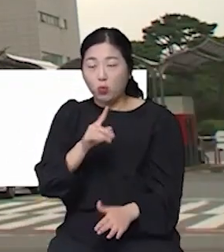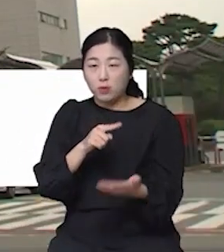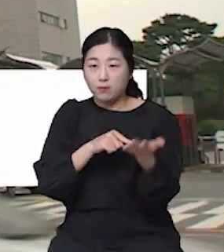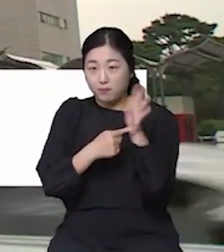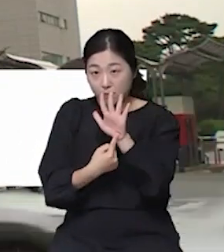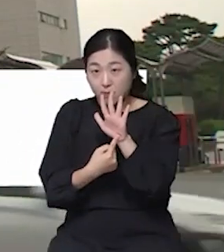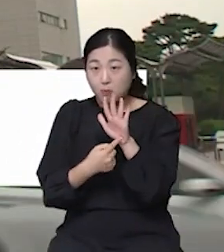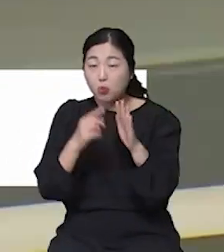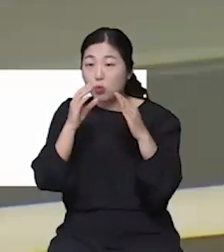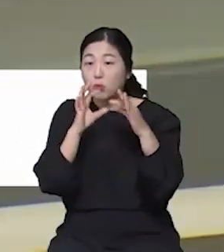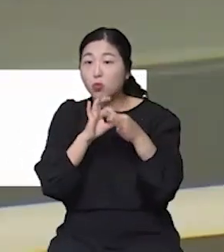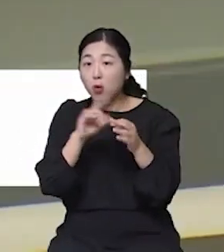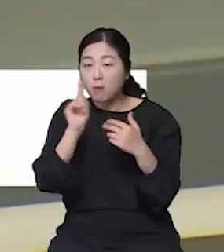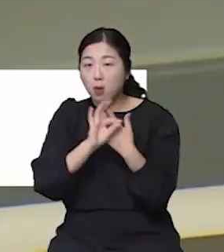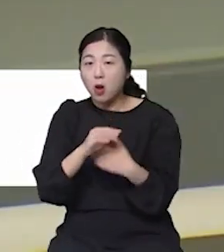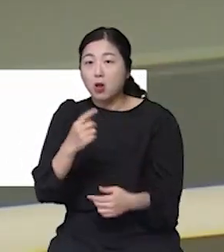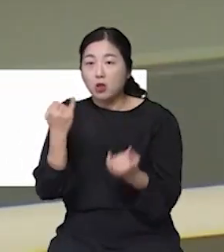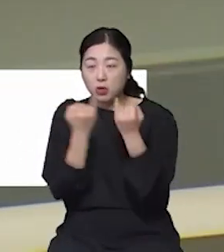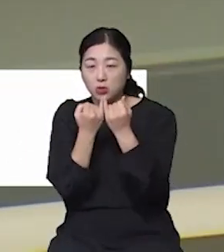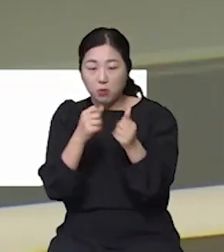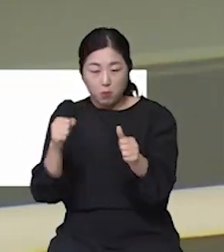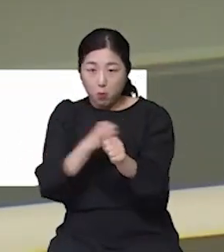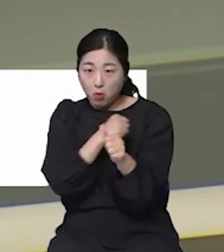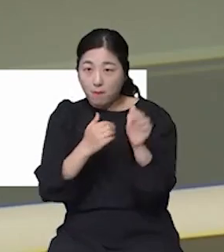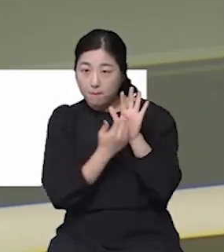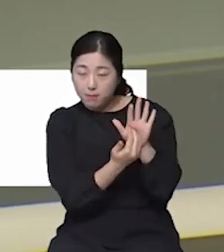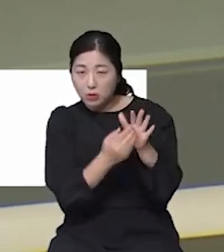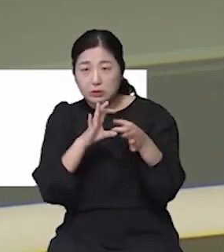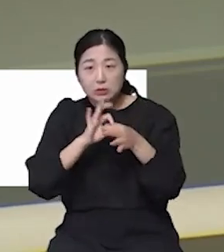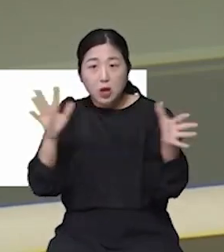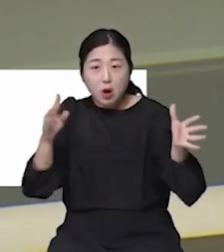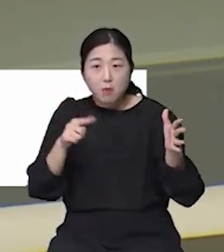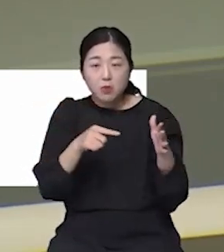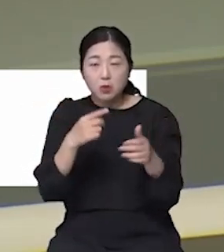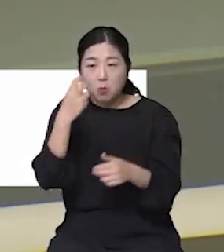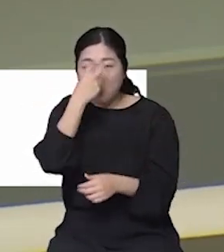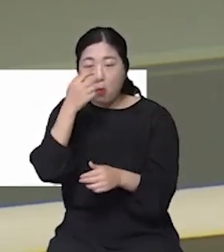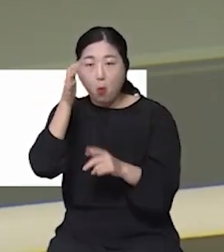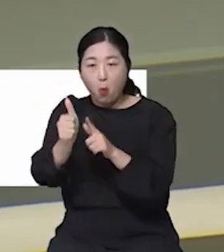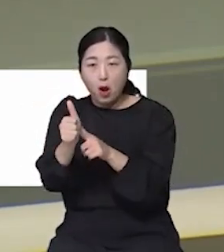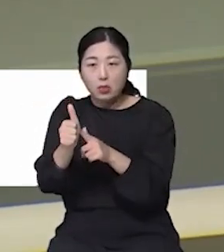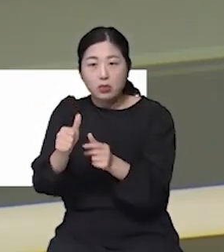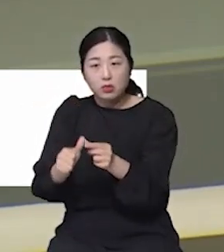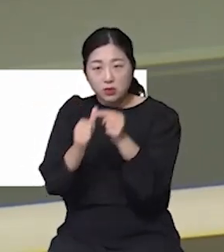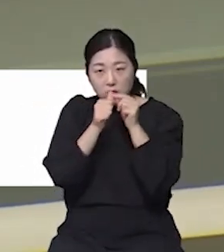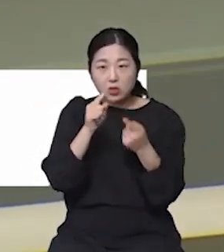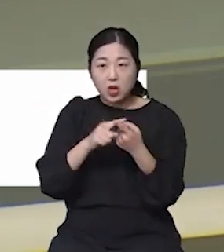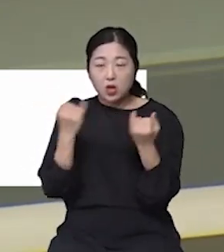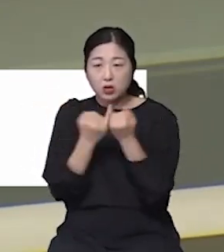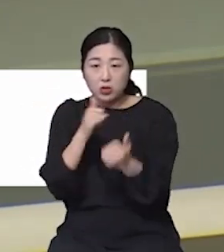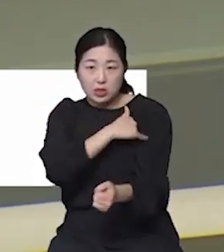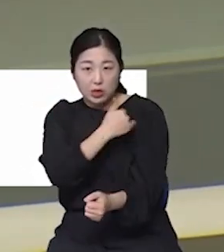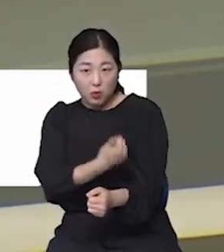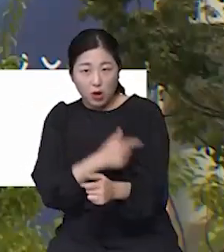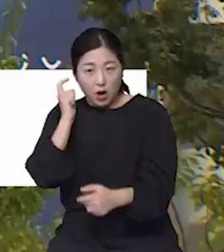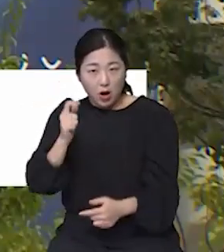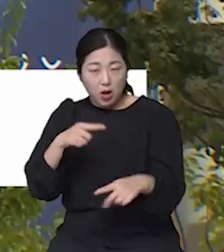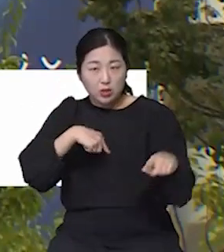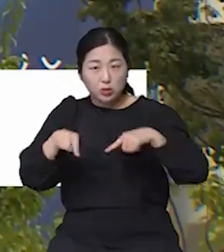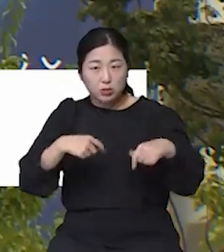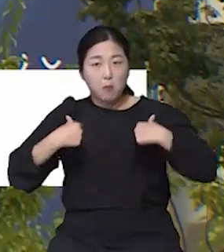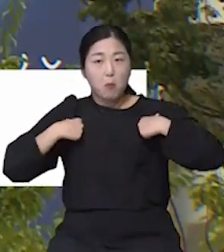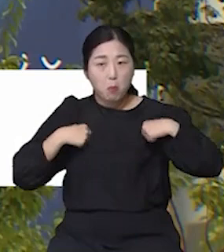내고 여성폭력 방지와 무관한 정치인을 여성인권보호관으로 채용한 건 여성인권 강화 정책을 포기하는